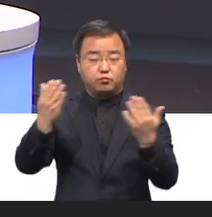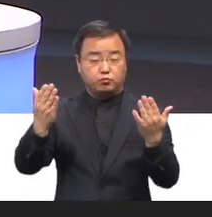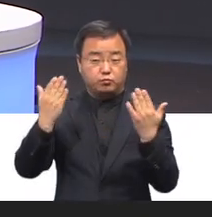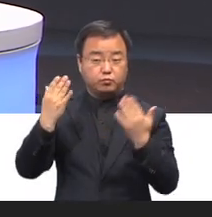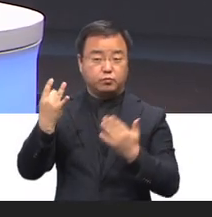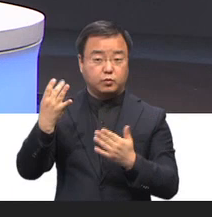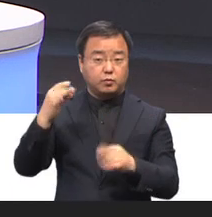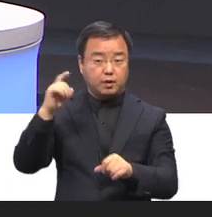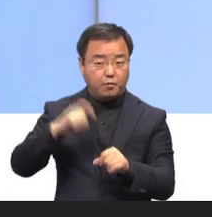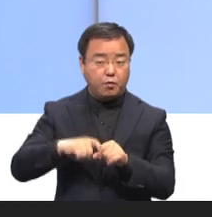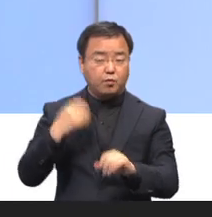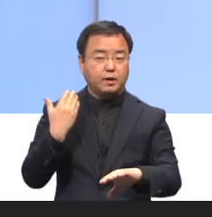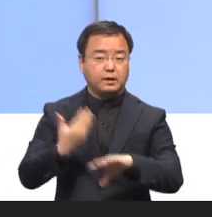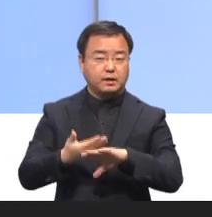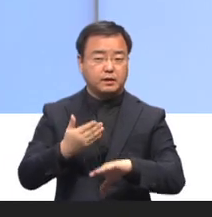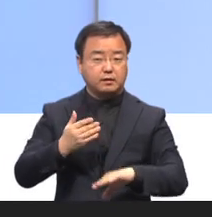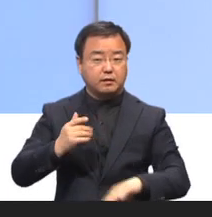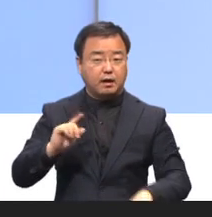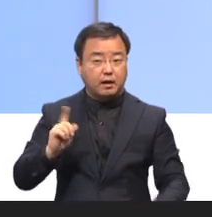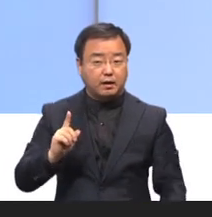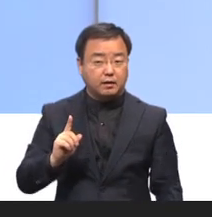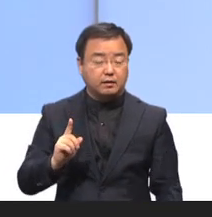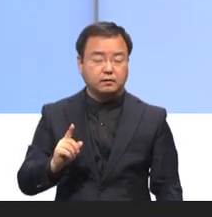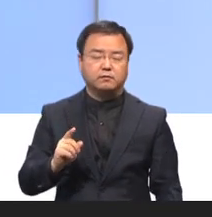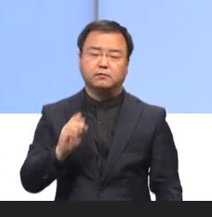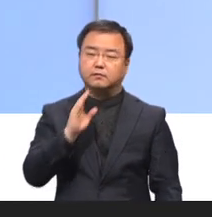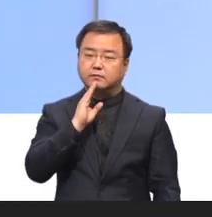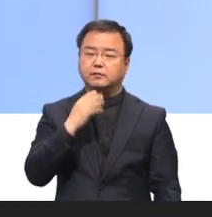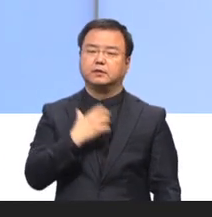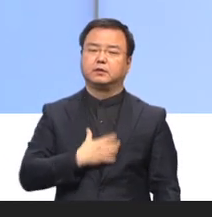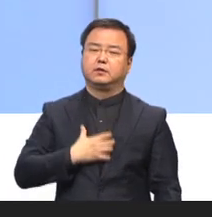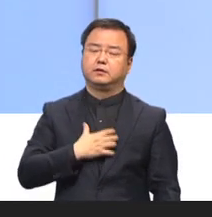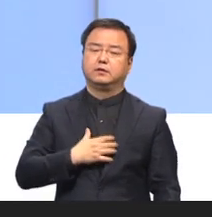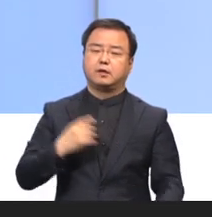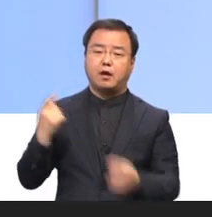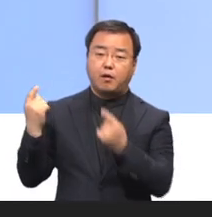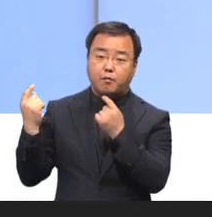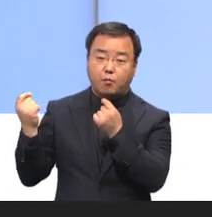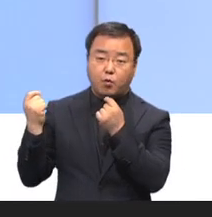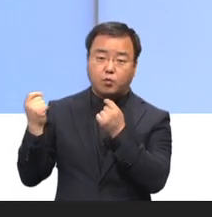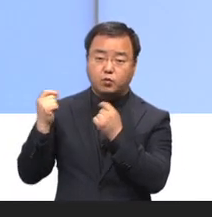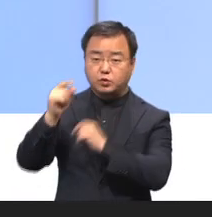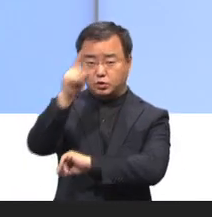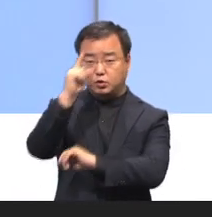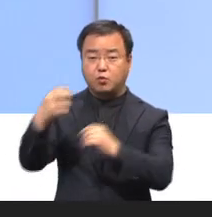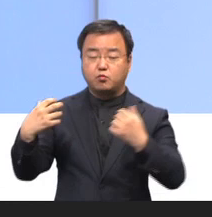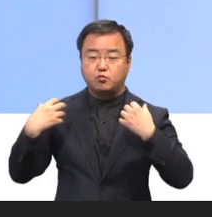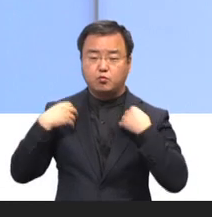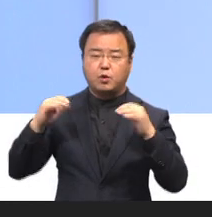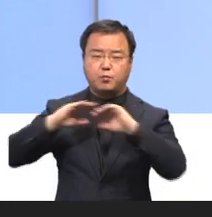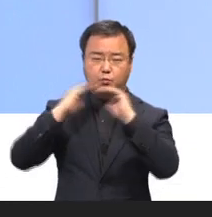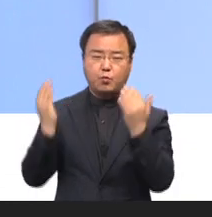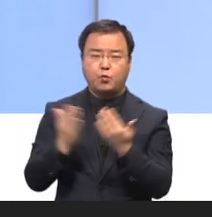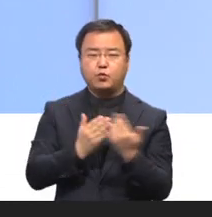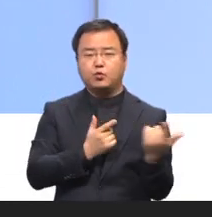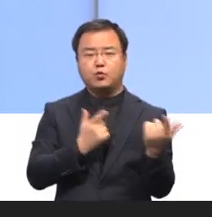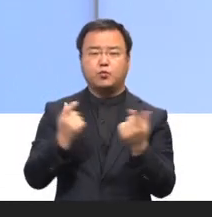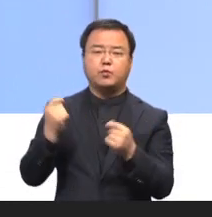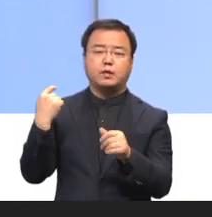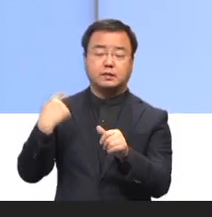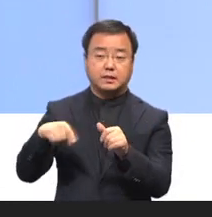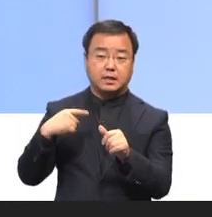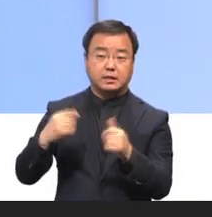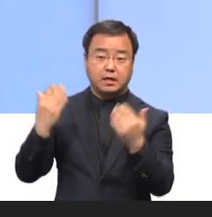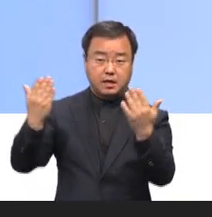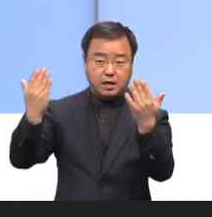변화되고 있다 이렇게 볼 수 있을까요? 참 걱정입니다. 이게 보수 정부에서는 모두 똑같이 가르치는 학교 제도가 문제가